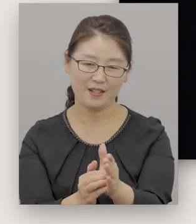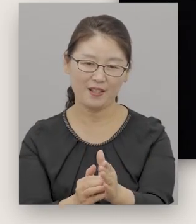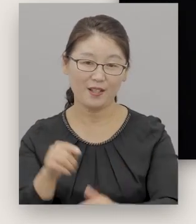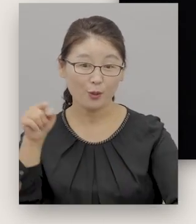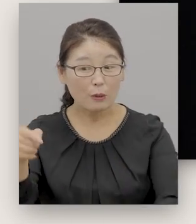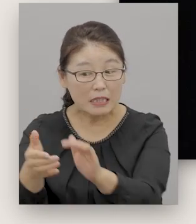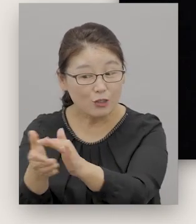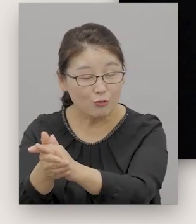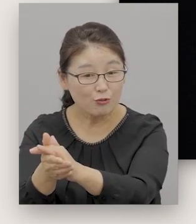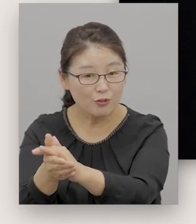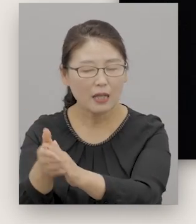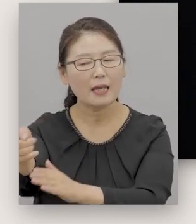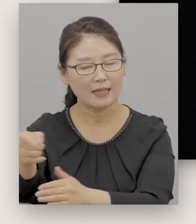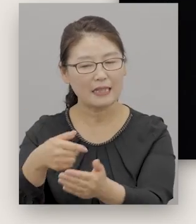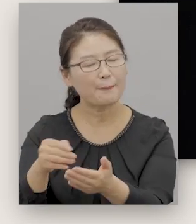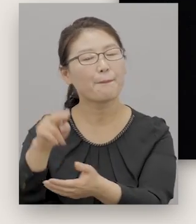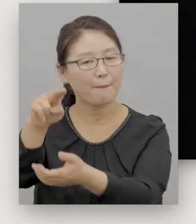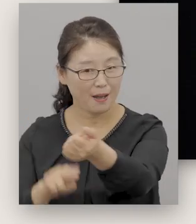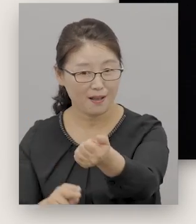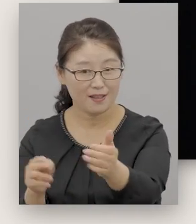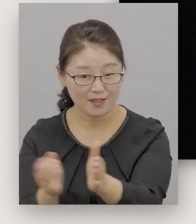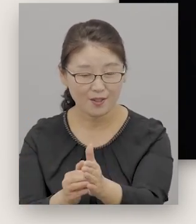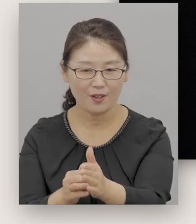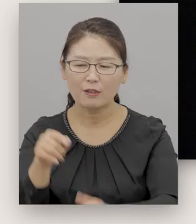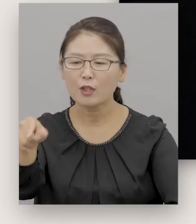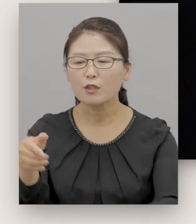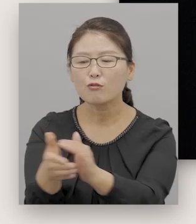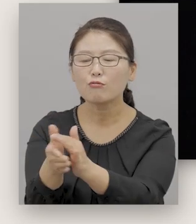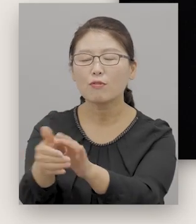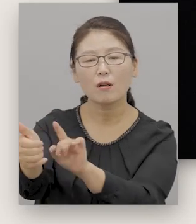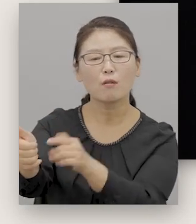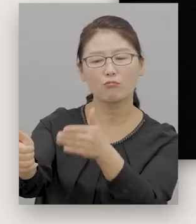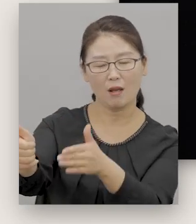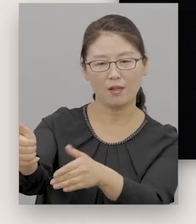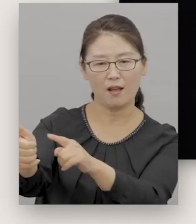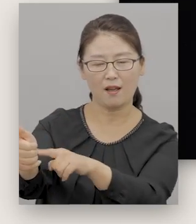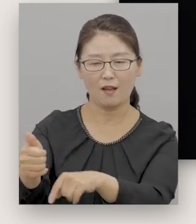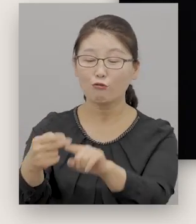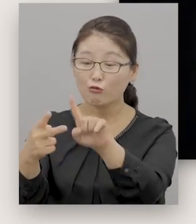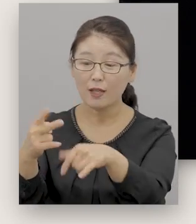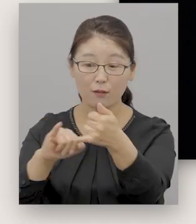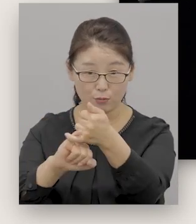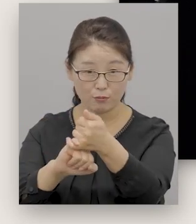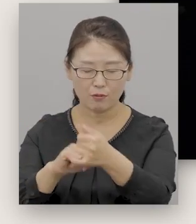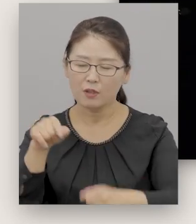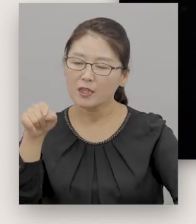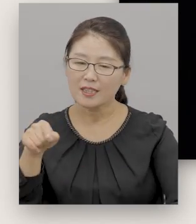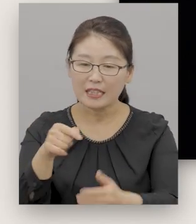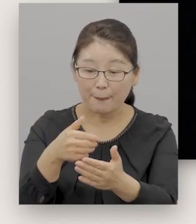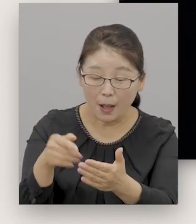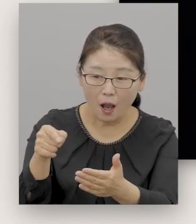코플리라는 사람 친구에게 판매를 했다고 해요. 그때 코플리에게 두 가지 약속을 받습니다. 하나는